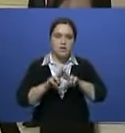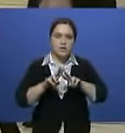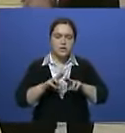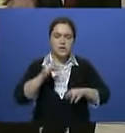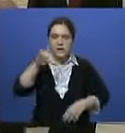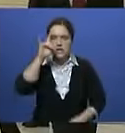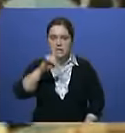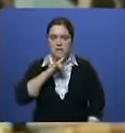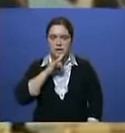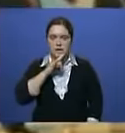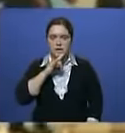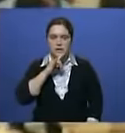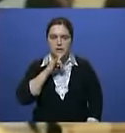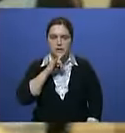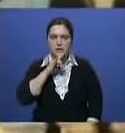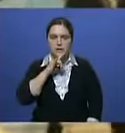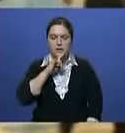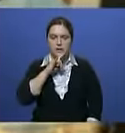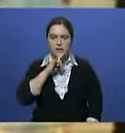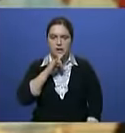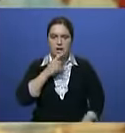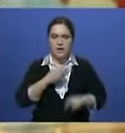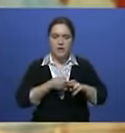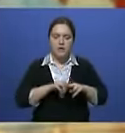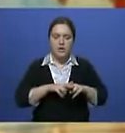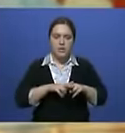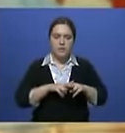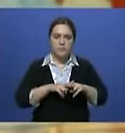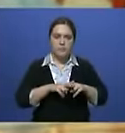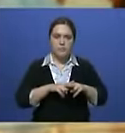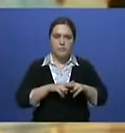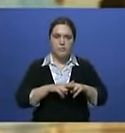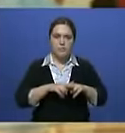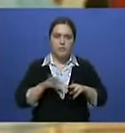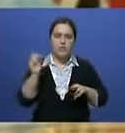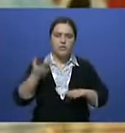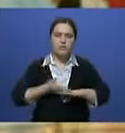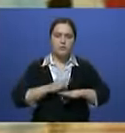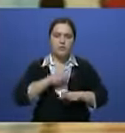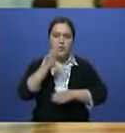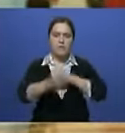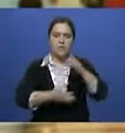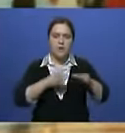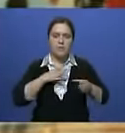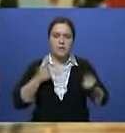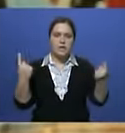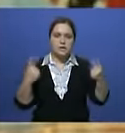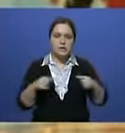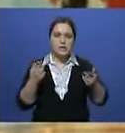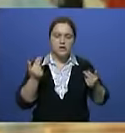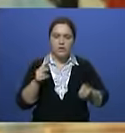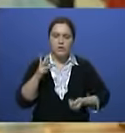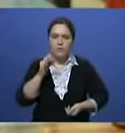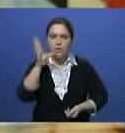названием Казахстан в этом бурном море бушующим и кризисных явлений